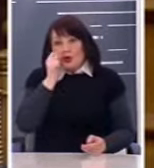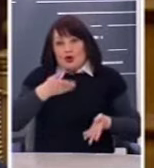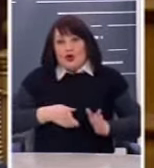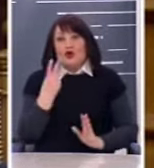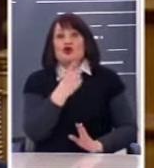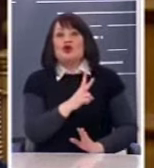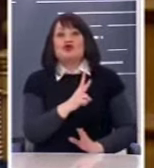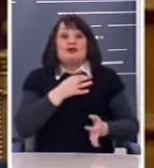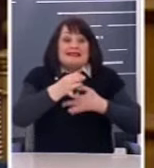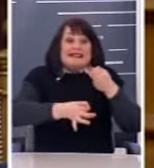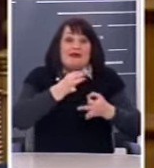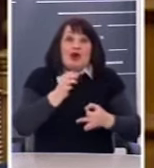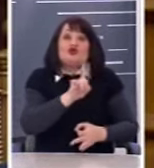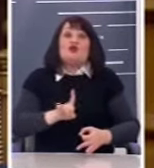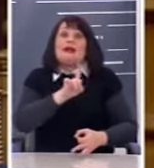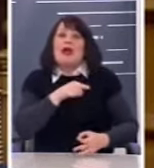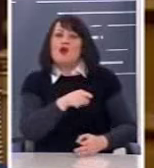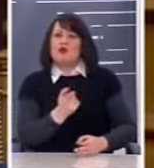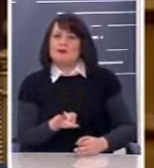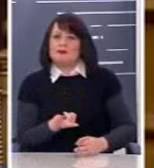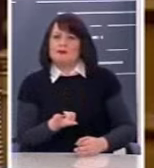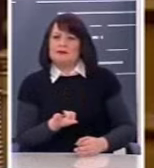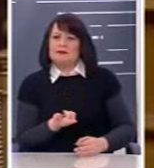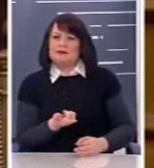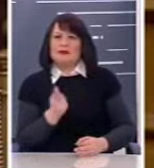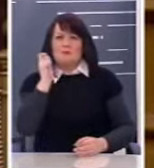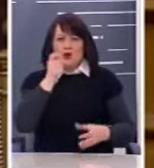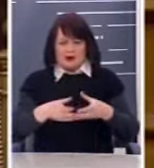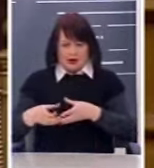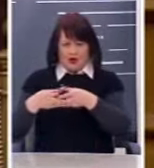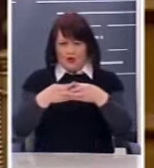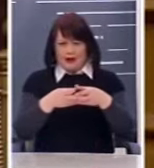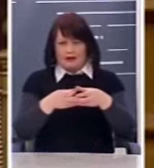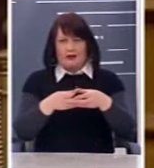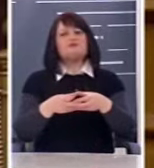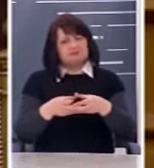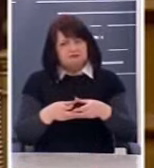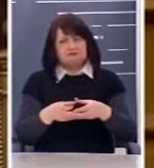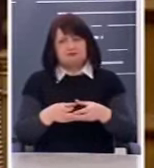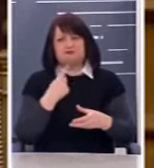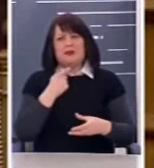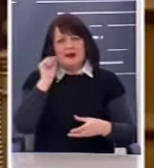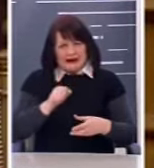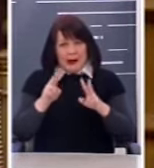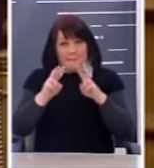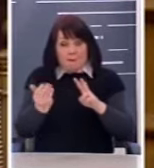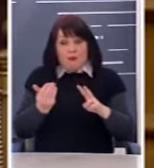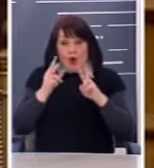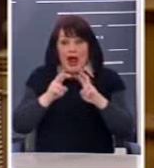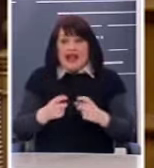του κυρίου Μητσοτάκη. Και όταν όλα τα κόμματα, παρά το γεγονός ότι όλα τα κόμματα είπαν εκεί η προανακριτική,